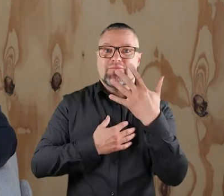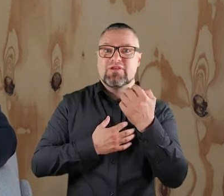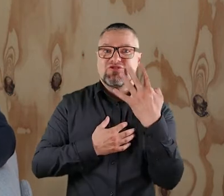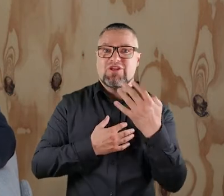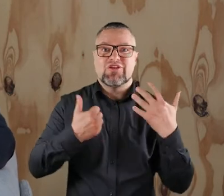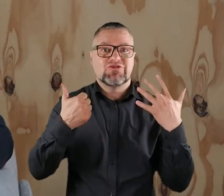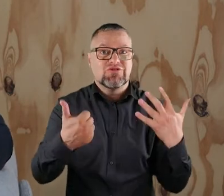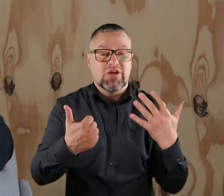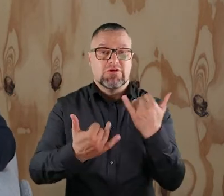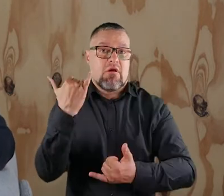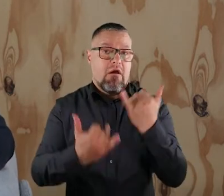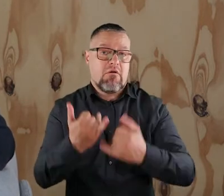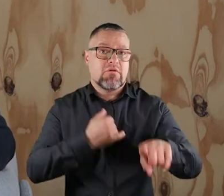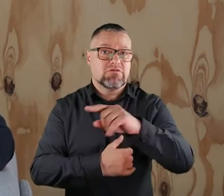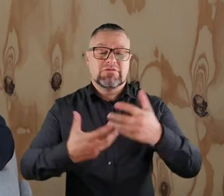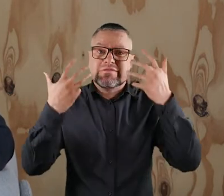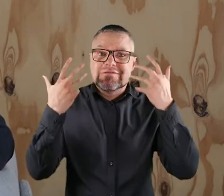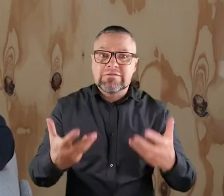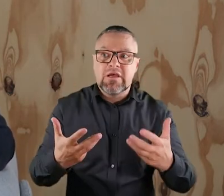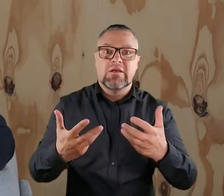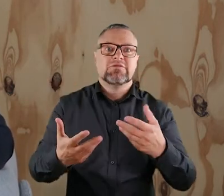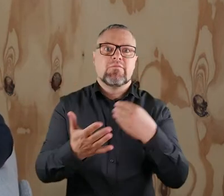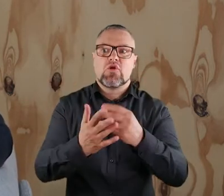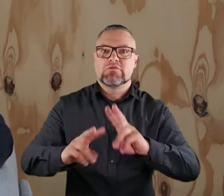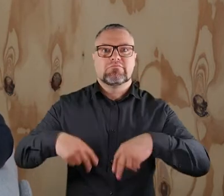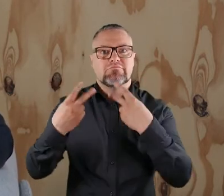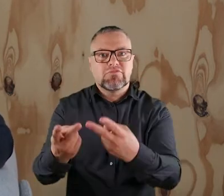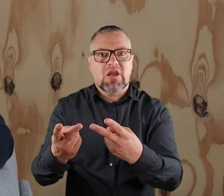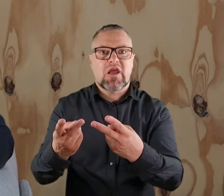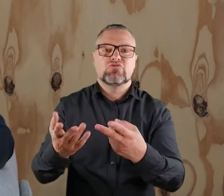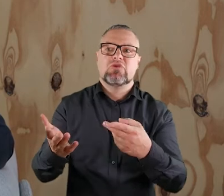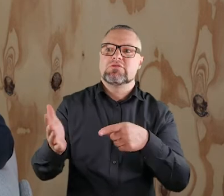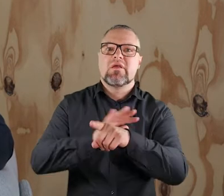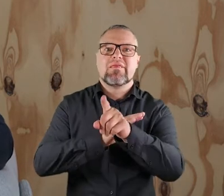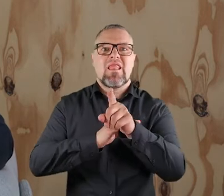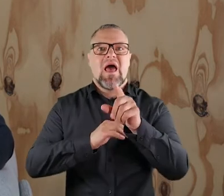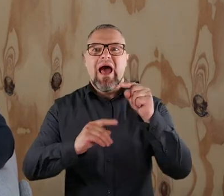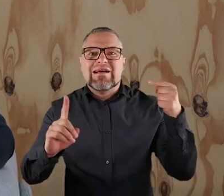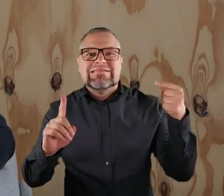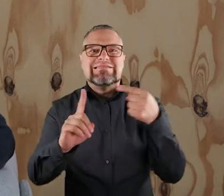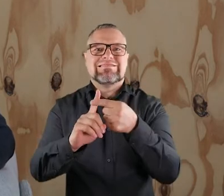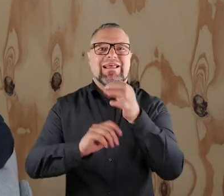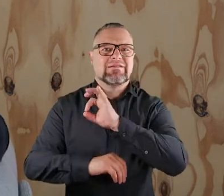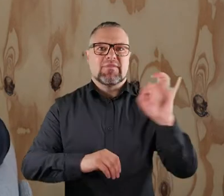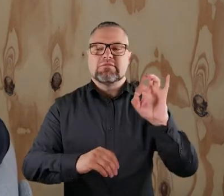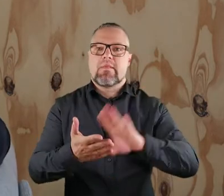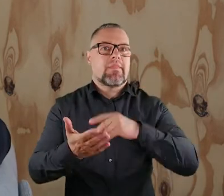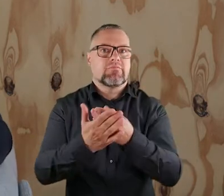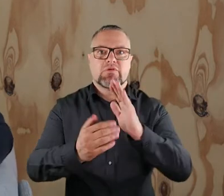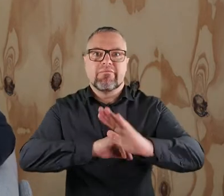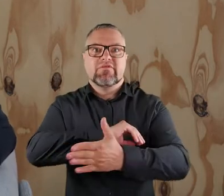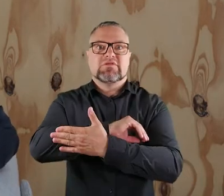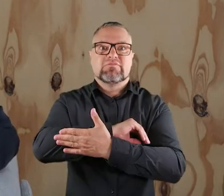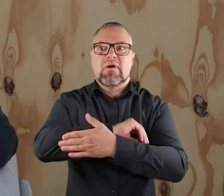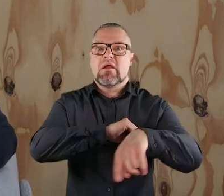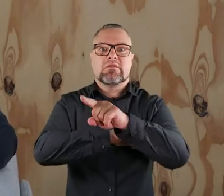40248546. Natomiast jeżeli chcecie, aby środki, które przekazujecie nam, trafiły na jakiś konkretny cel, na przykład